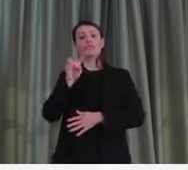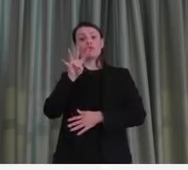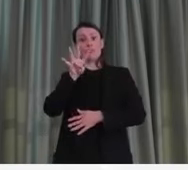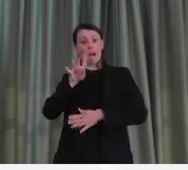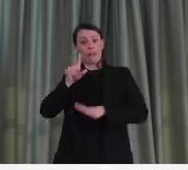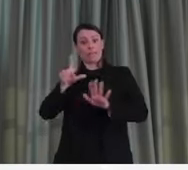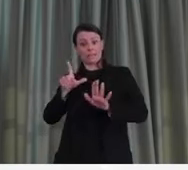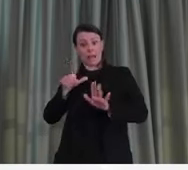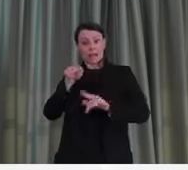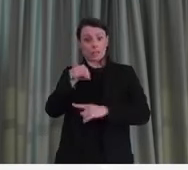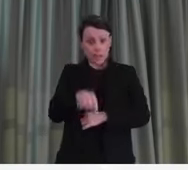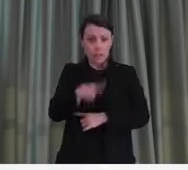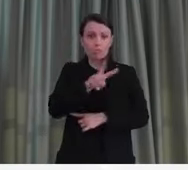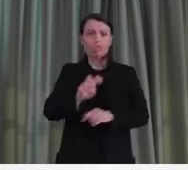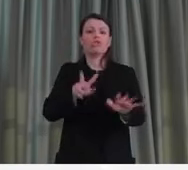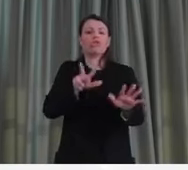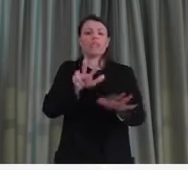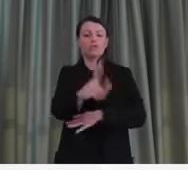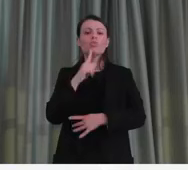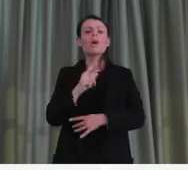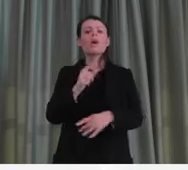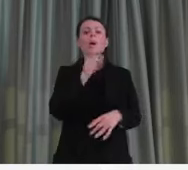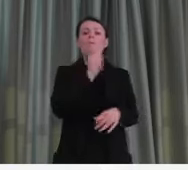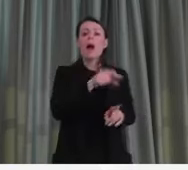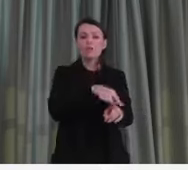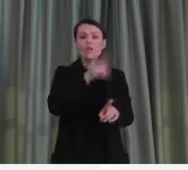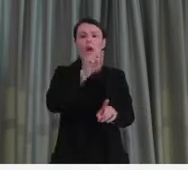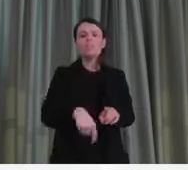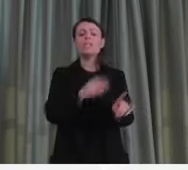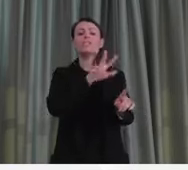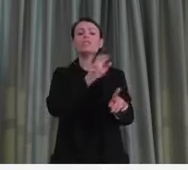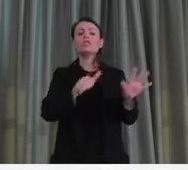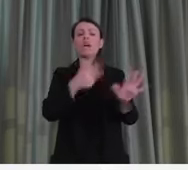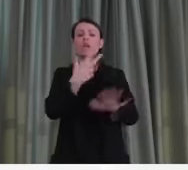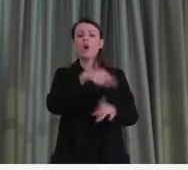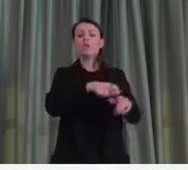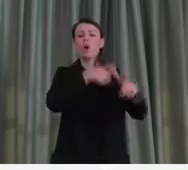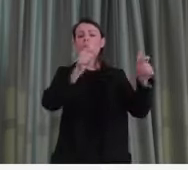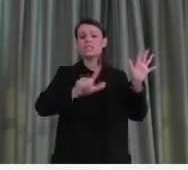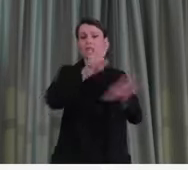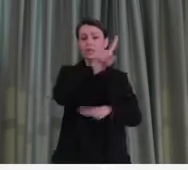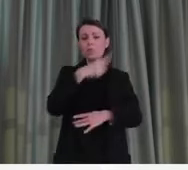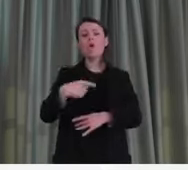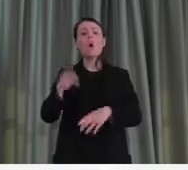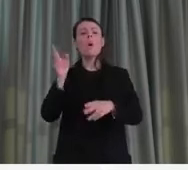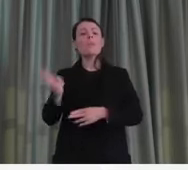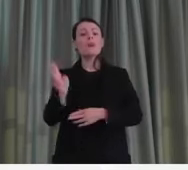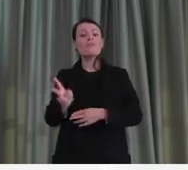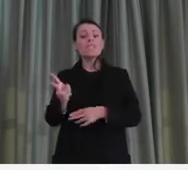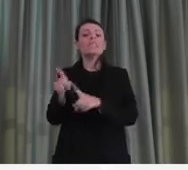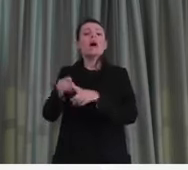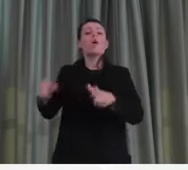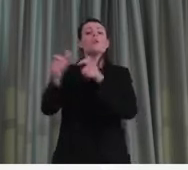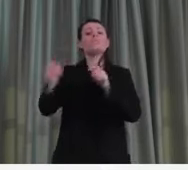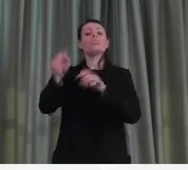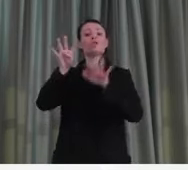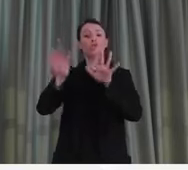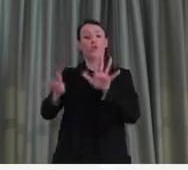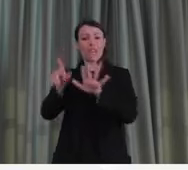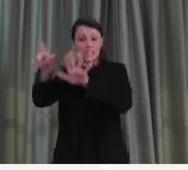235 mantova 1688 più 71 pavia 2133 più 97